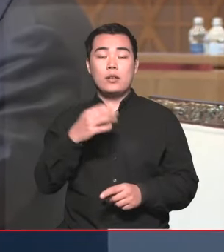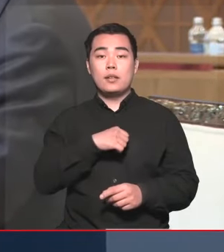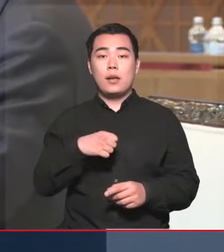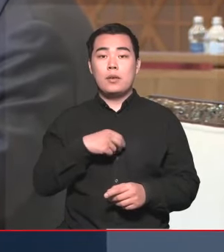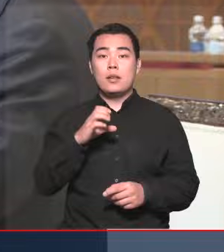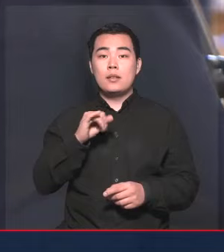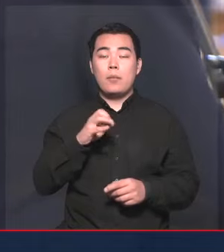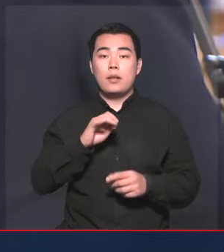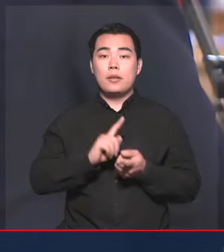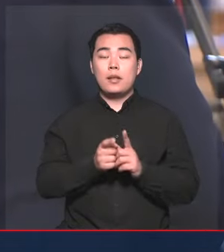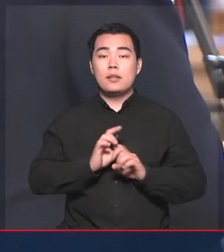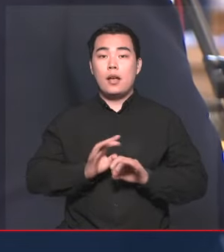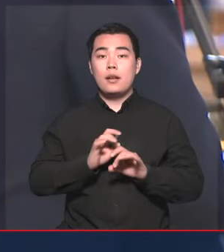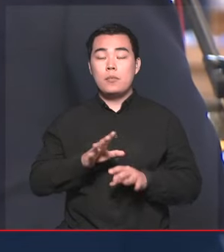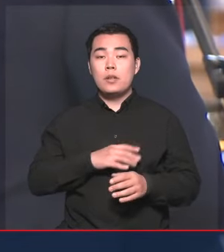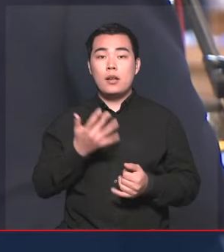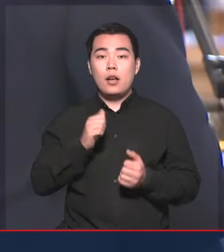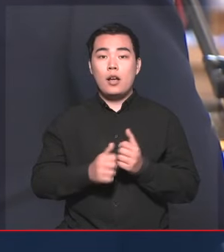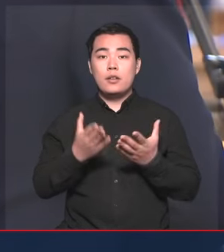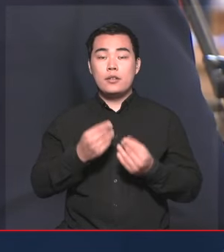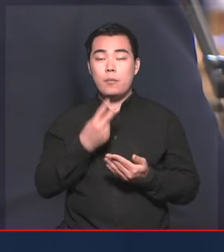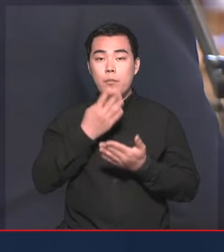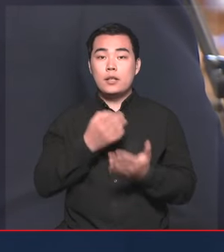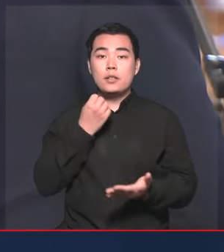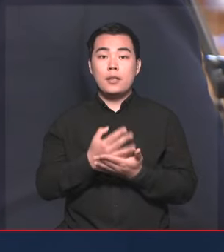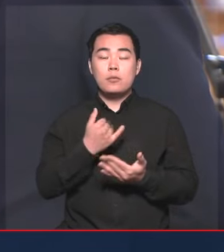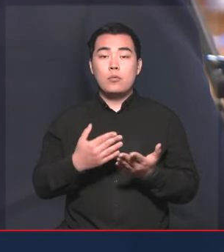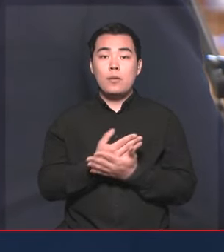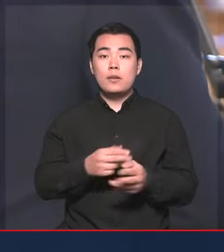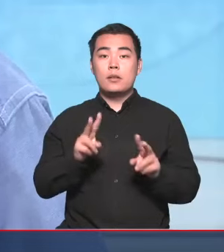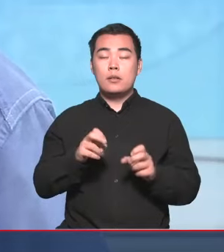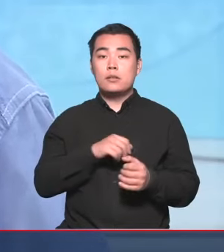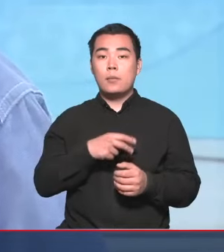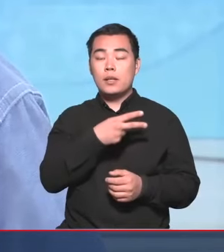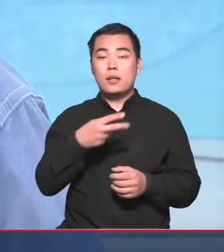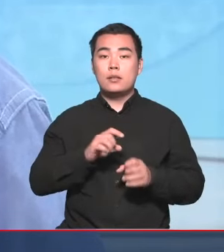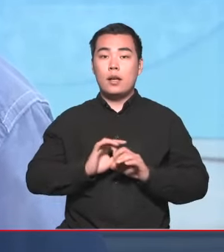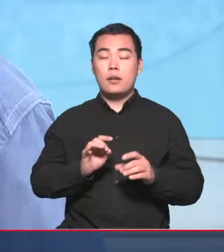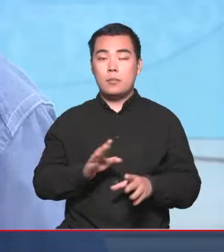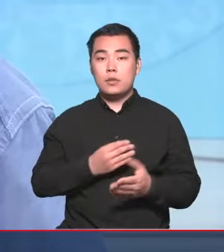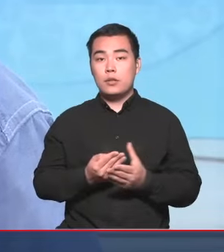саясаттанушы сабақтай түсті. Ол күні кеше ұйым тарихында жаңа парақ ашылғанын айтты.